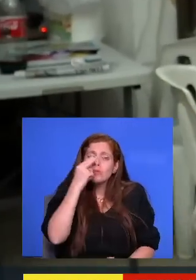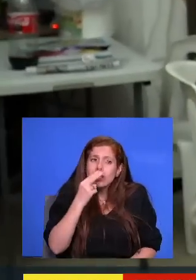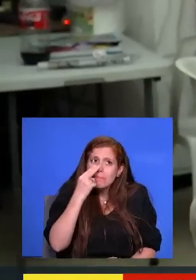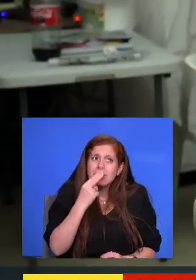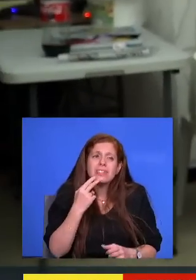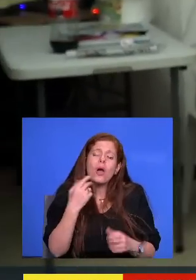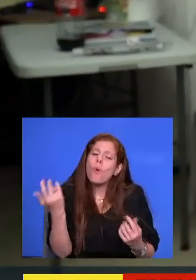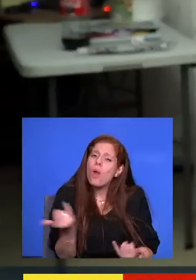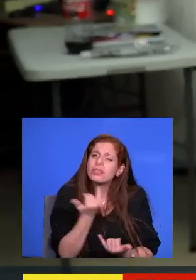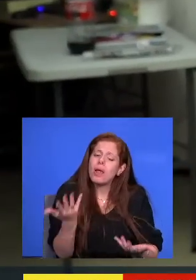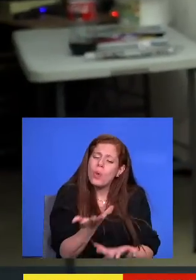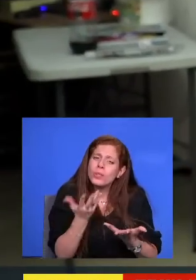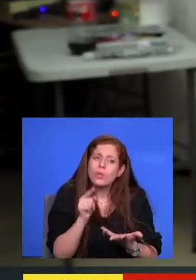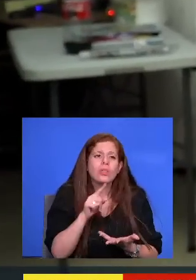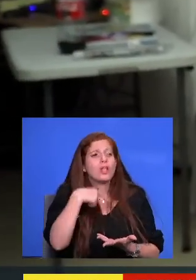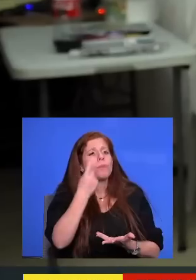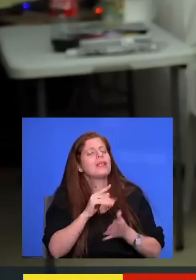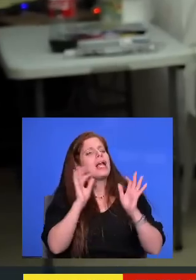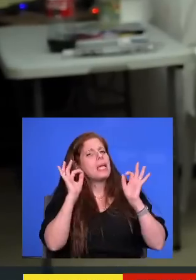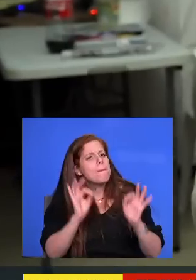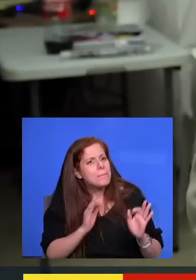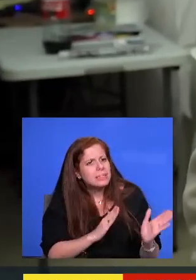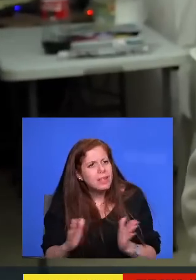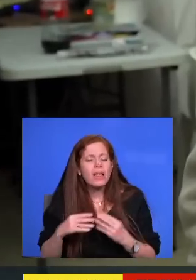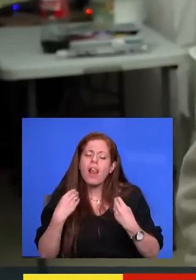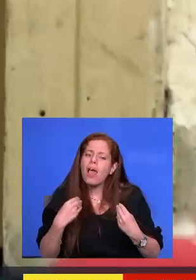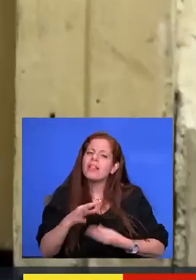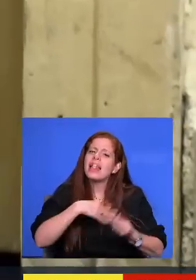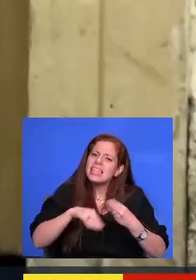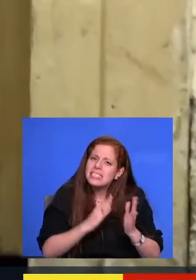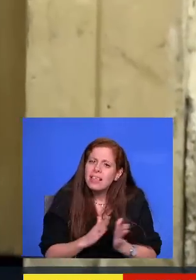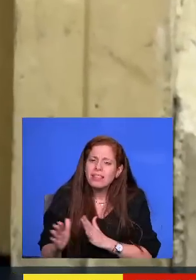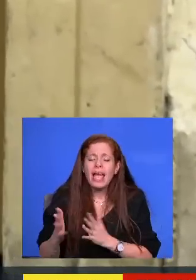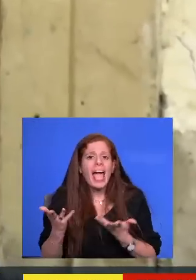כל הזמן. אני אומרת לה שהכל יהיה בסדר, ולאט לאט נסתדר איכשהו.